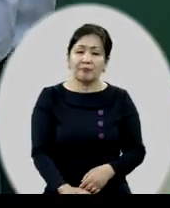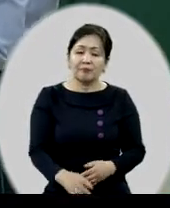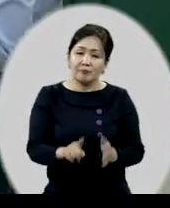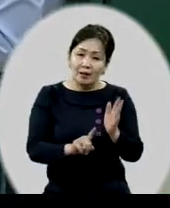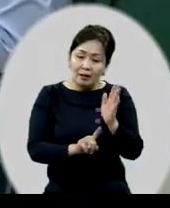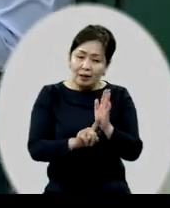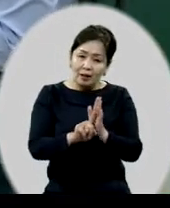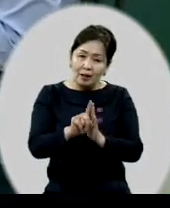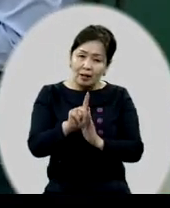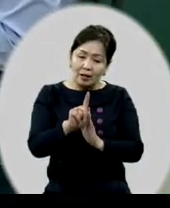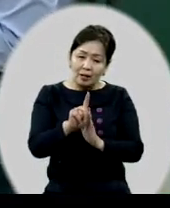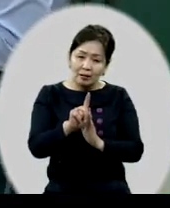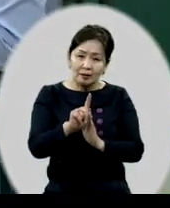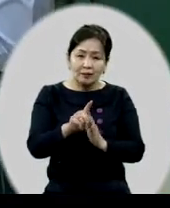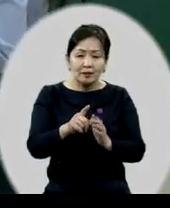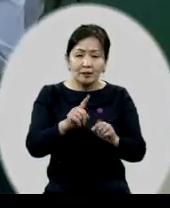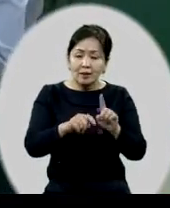Анх ямар хэмжээтэй ус байлаа?